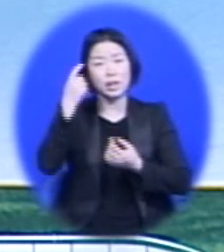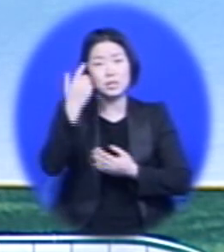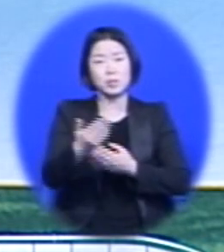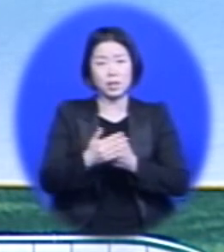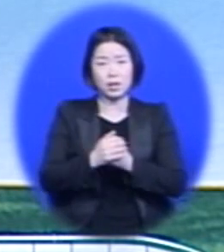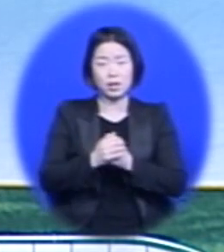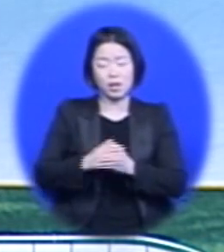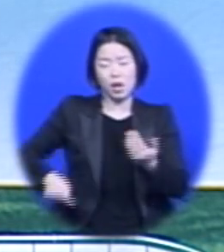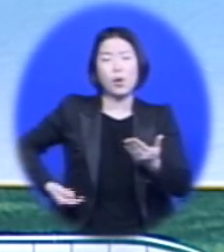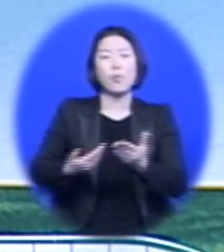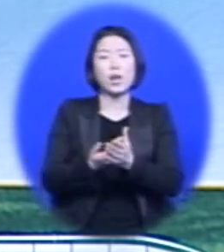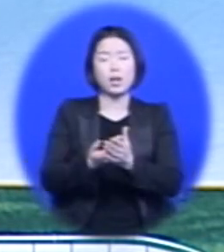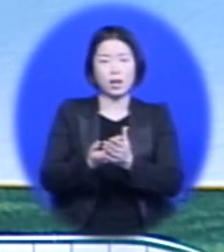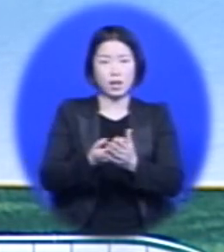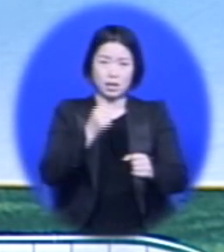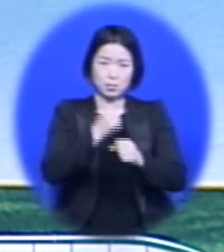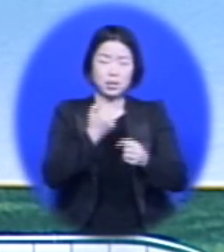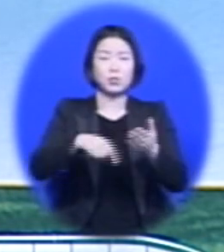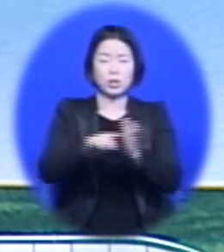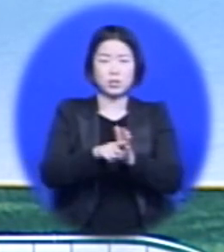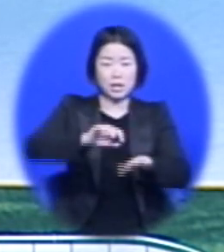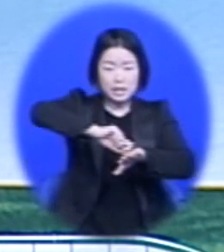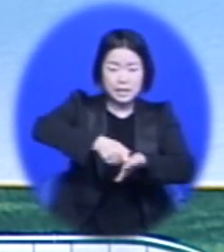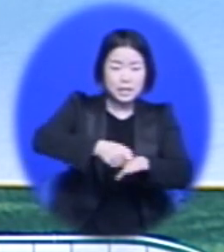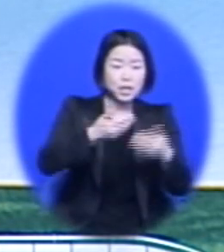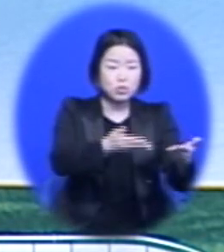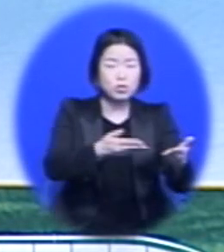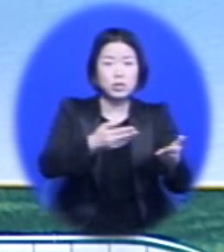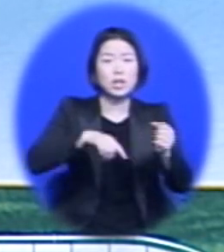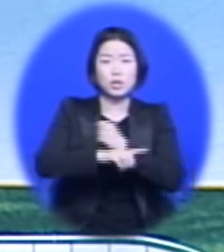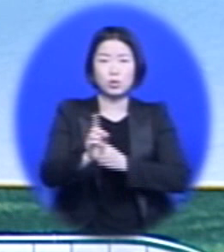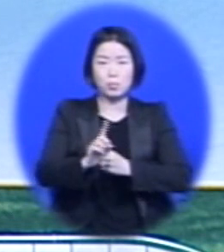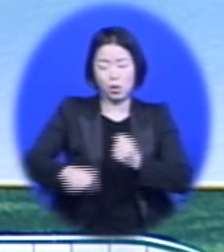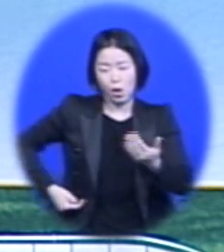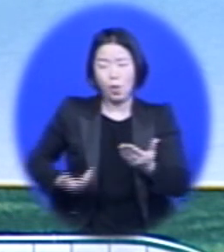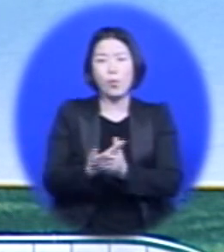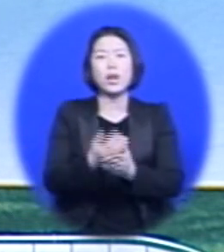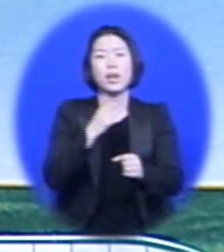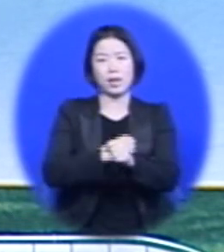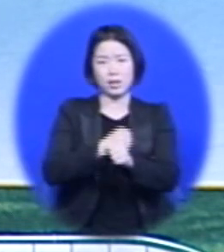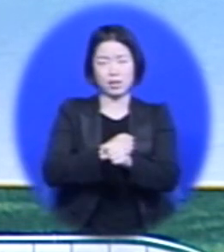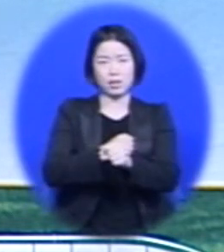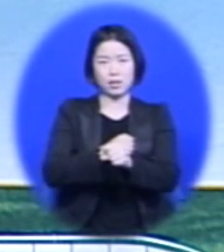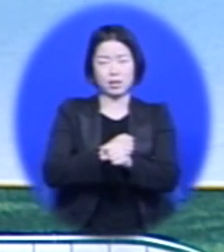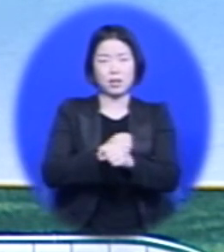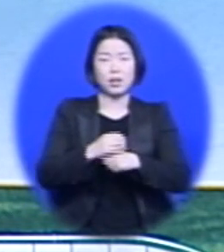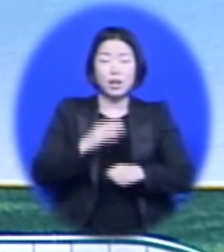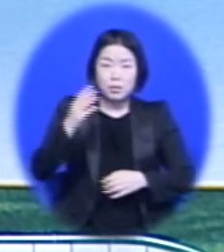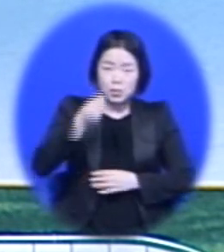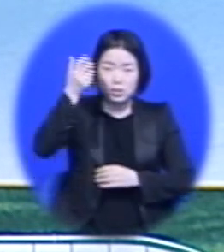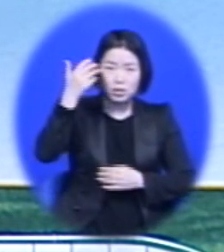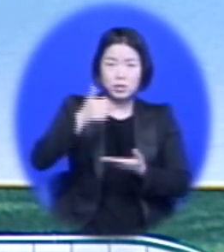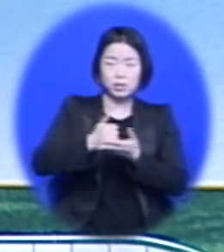회개하게 하시기 위해서입니다. 징계를 하시는 것은 회개하게 하기 위해서입니다. 그리고 성령님께 순종하는